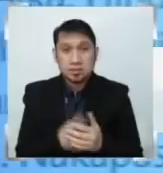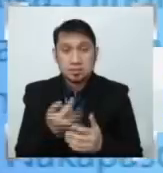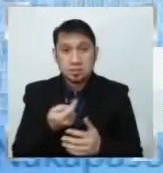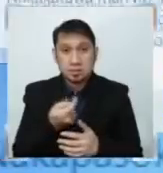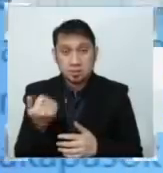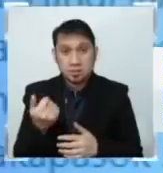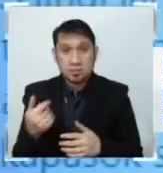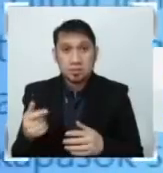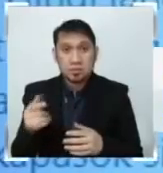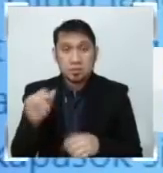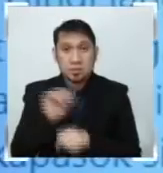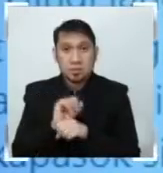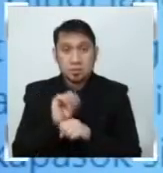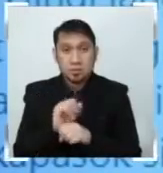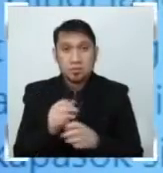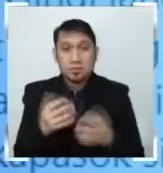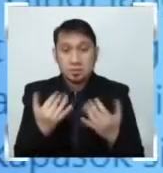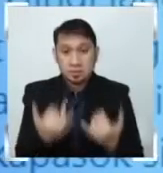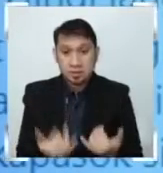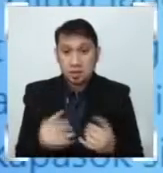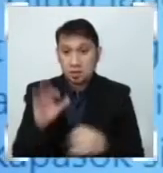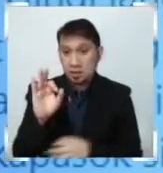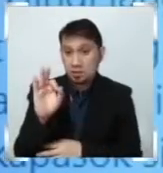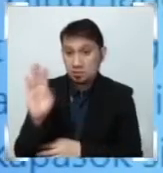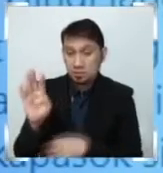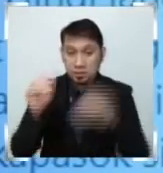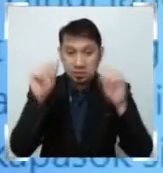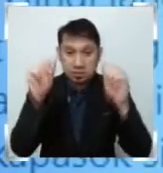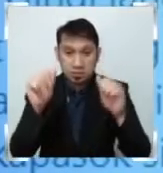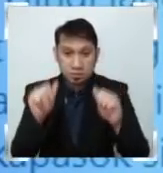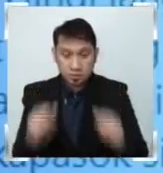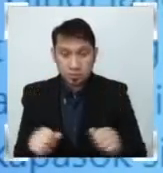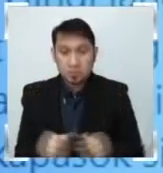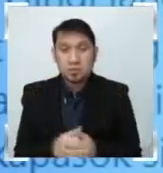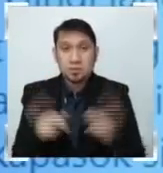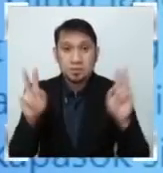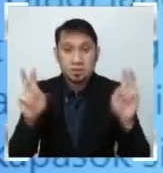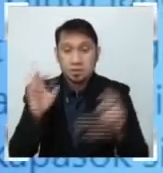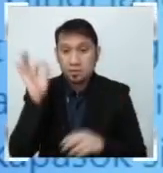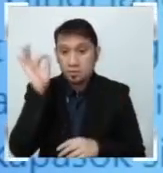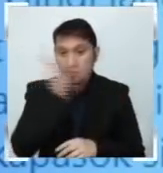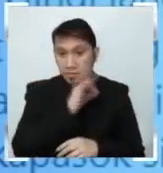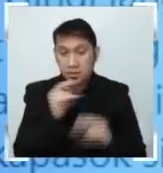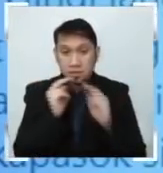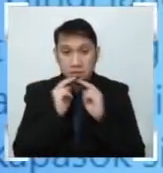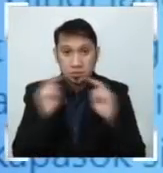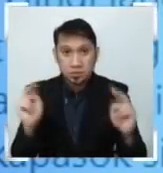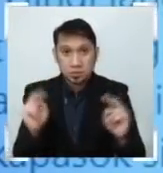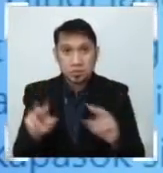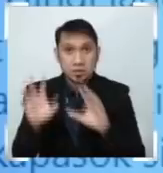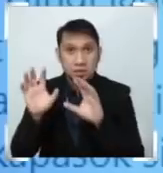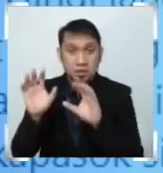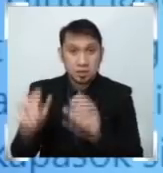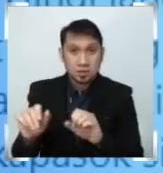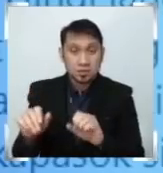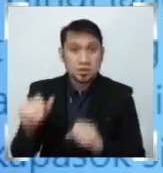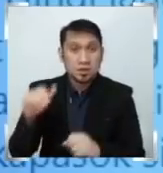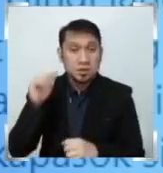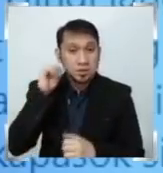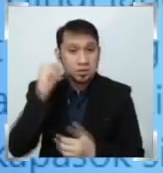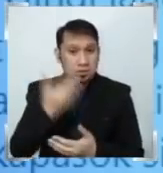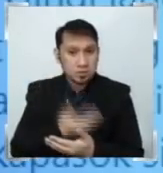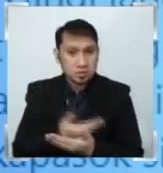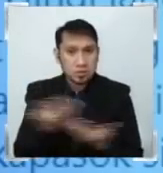empleyado. Sa kanyang Facebook post naman, tinawag niyang fake news ang umano'y pagka-aresto ng kanyang anak na si Aika sa